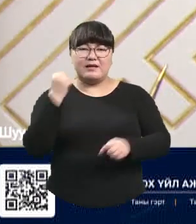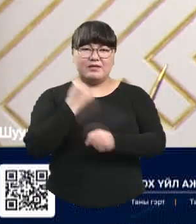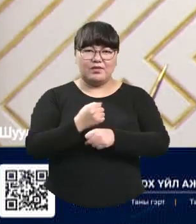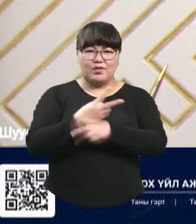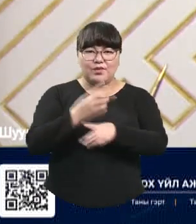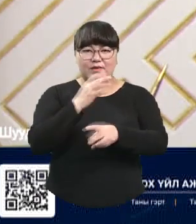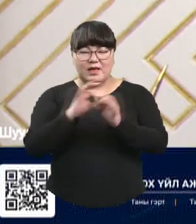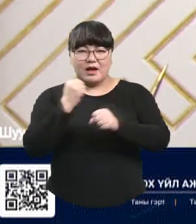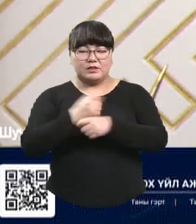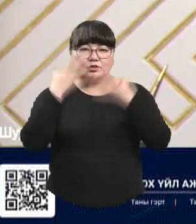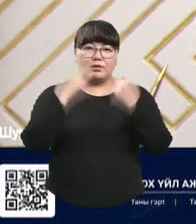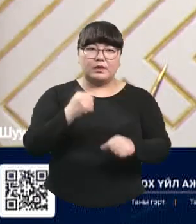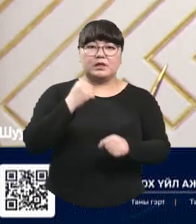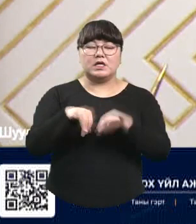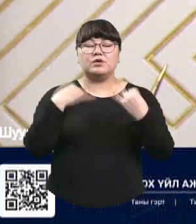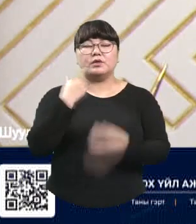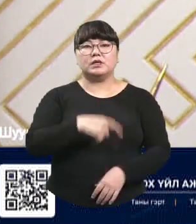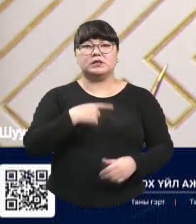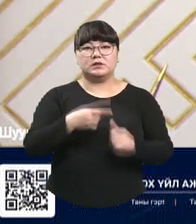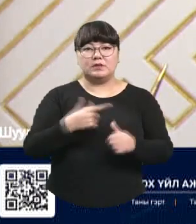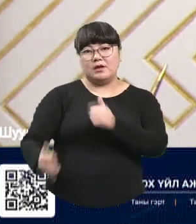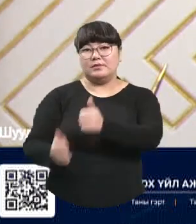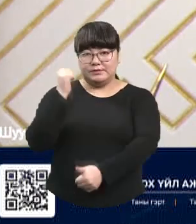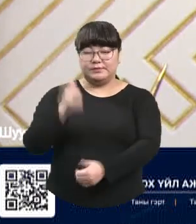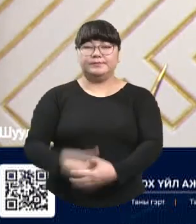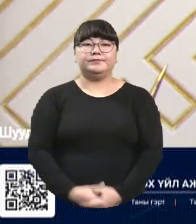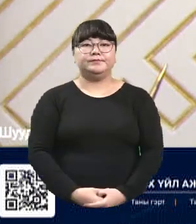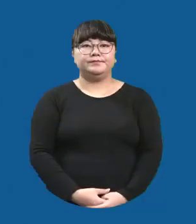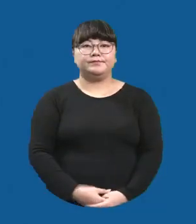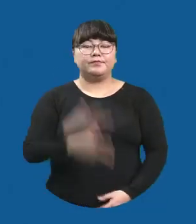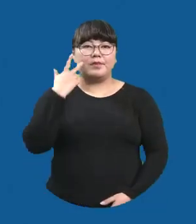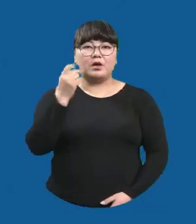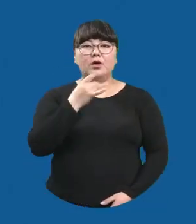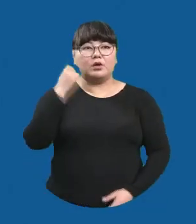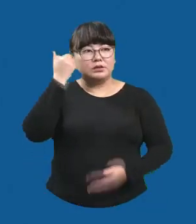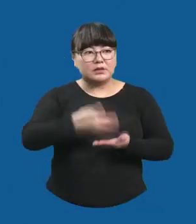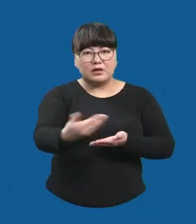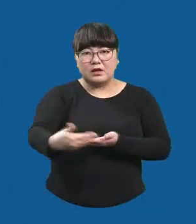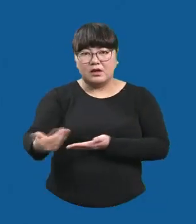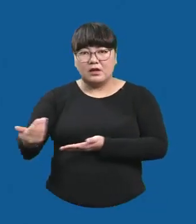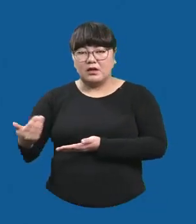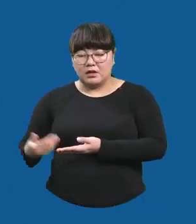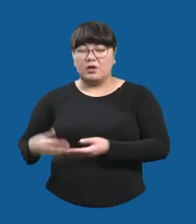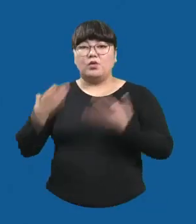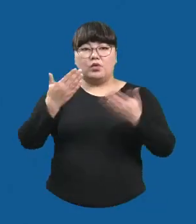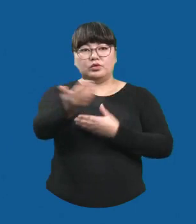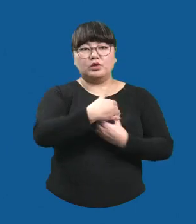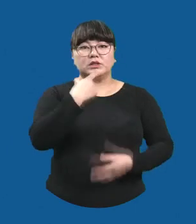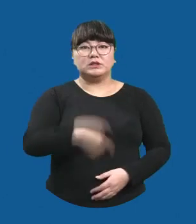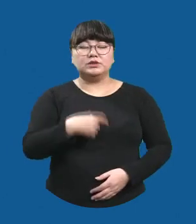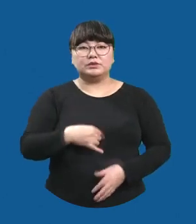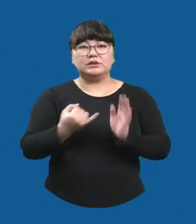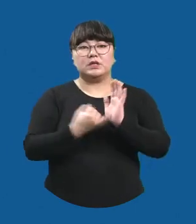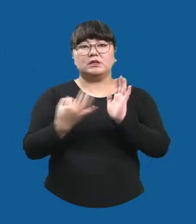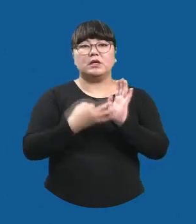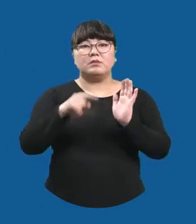нарийн ажлуудыг зохион байгуулах ажилд улсын хурлын гишүүдийн нэр өмнөөс амжилт хүсье. Байнгын хорооны саналаар санал хураалт явуулахад хуралдаанд оролцсон